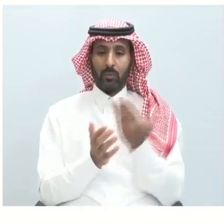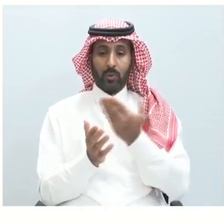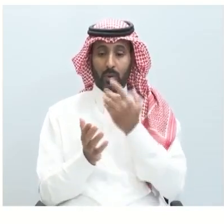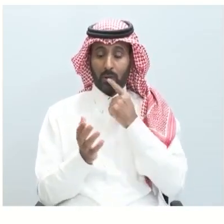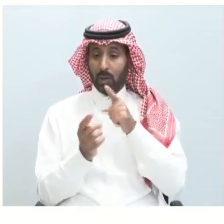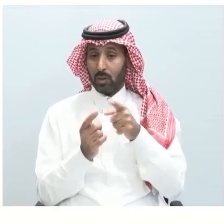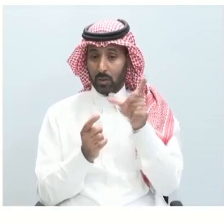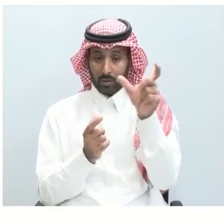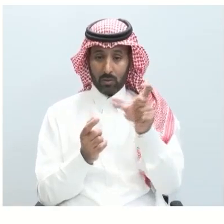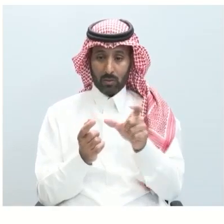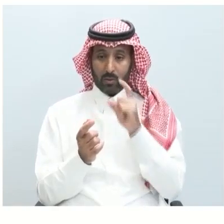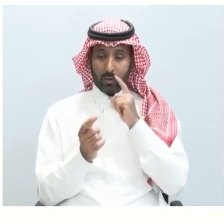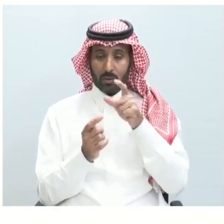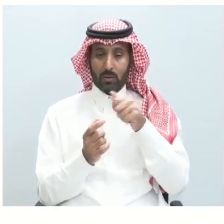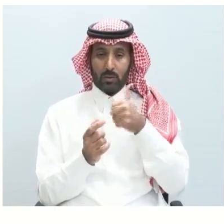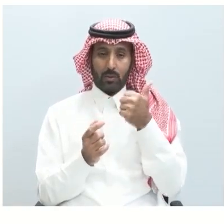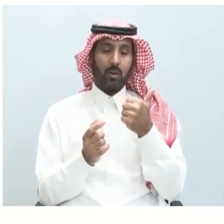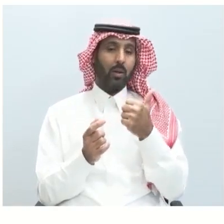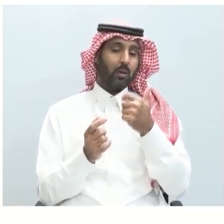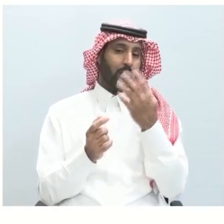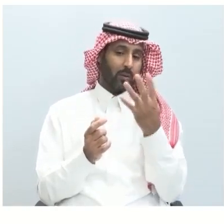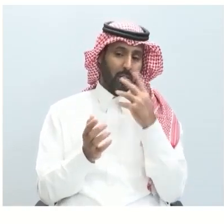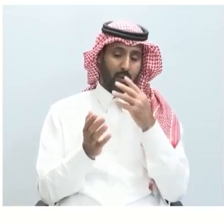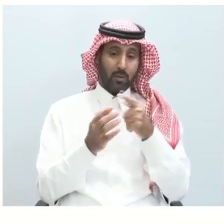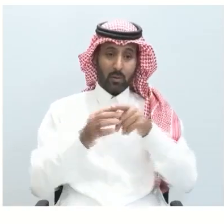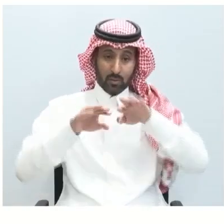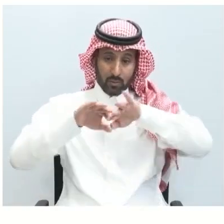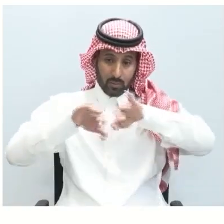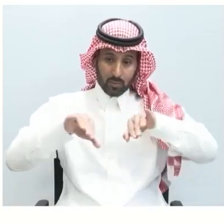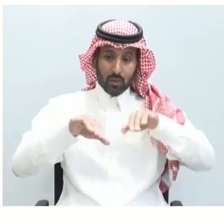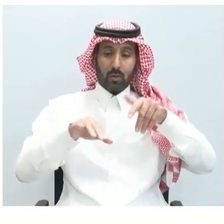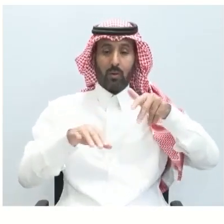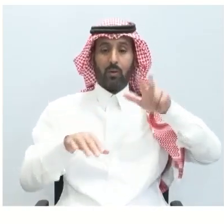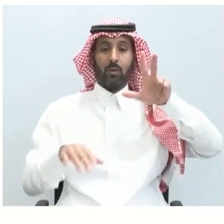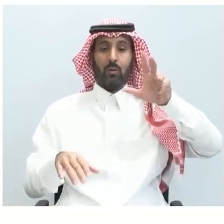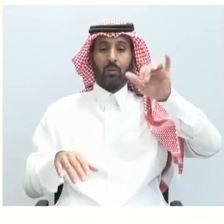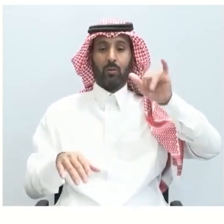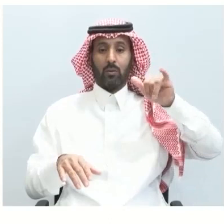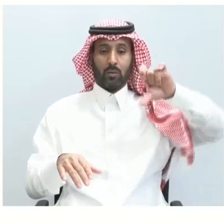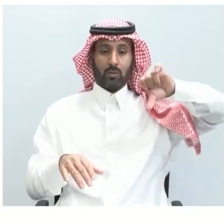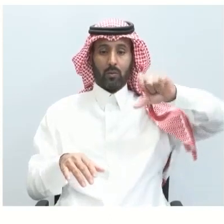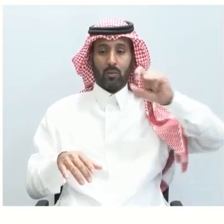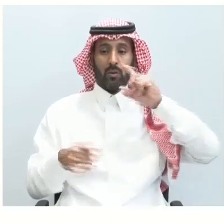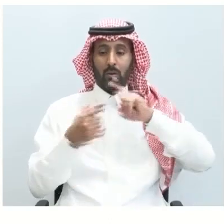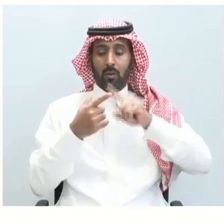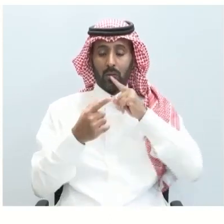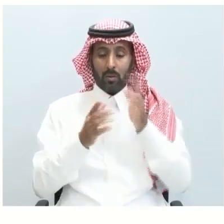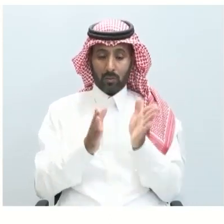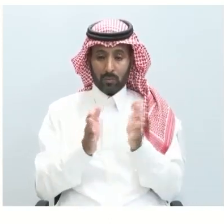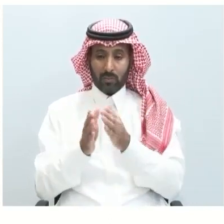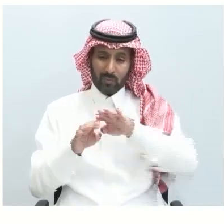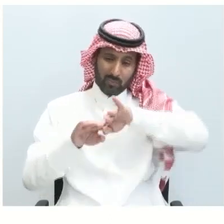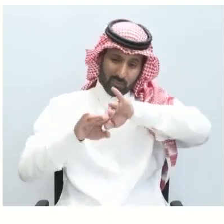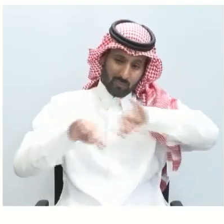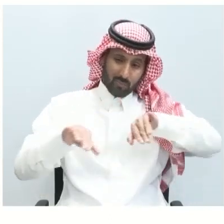التعليق الموجود في الشكل 6 ا تفصل جزيئات اليود المشع في الدورق اليمين عن جزيئات اليود غير